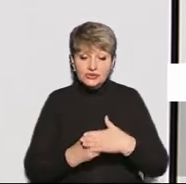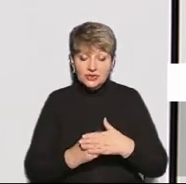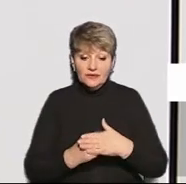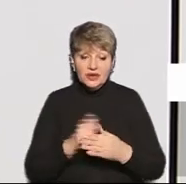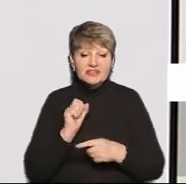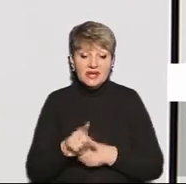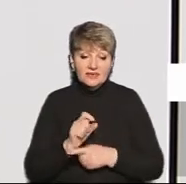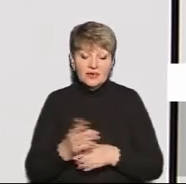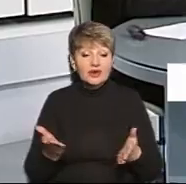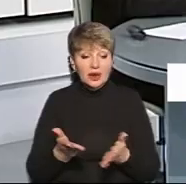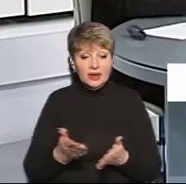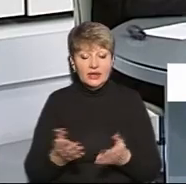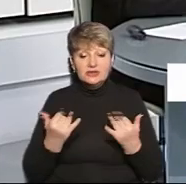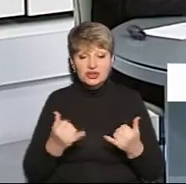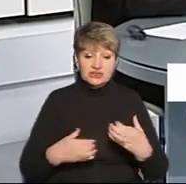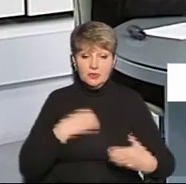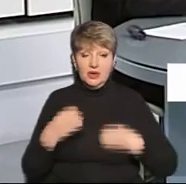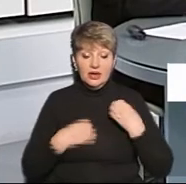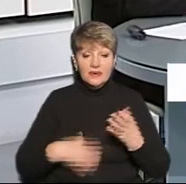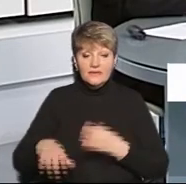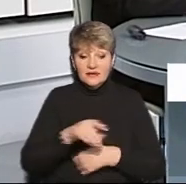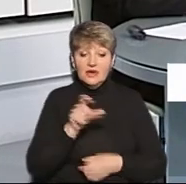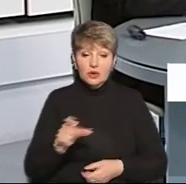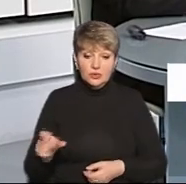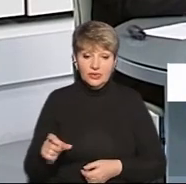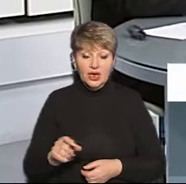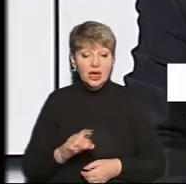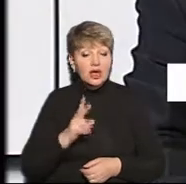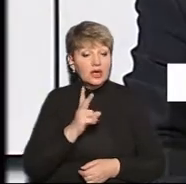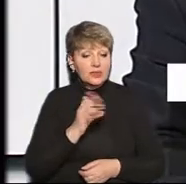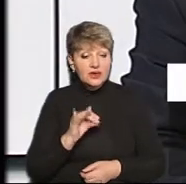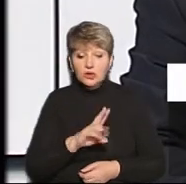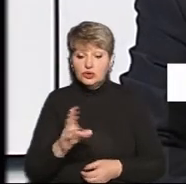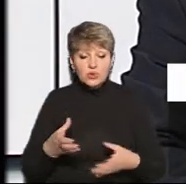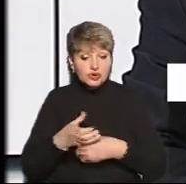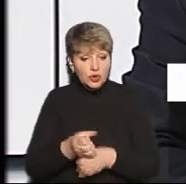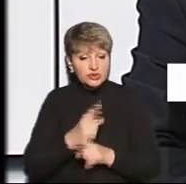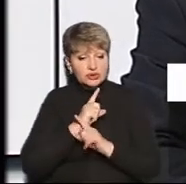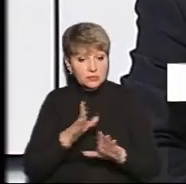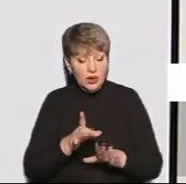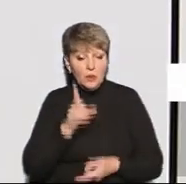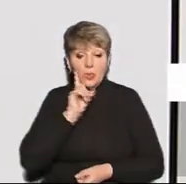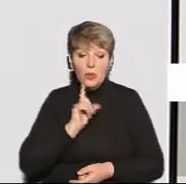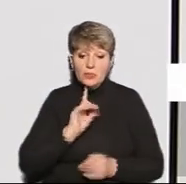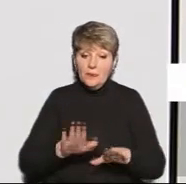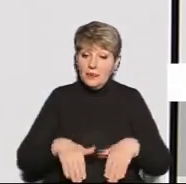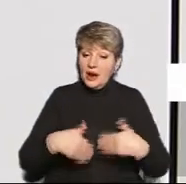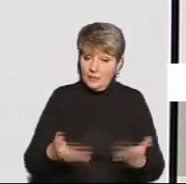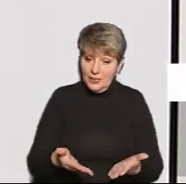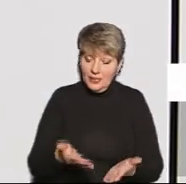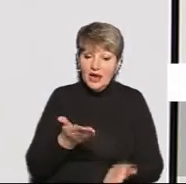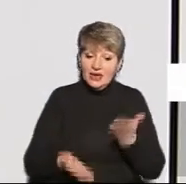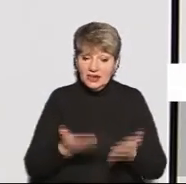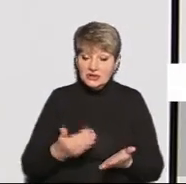яка, мабуть, турбує всіх медпрацівників. Ніхто не буде скорочений, всі залишаться при роботі. Тимчасово пропонується, якщо врешті-решт